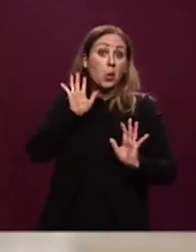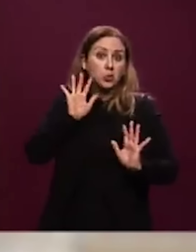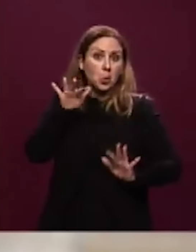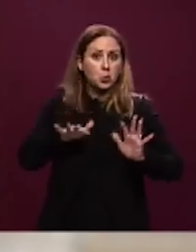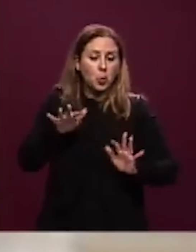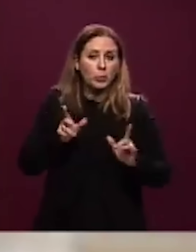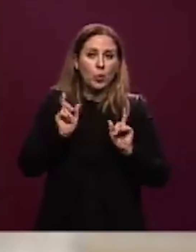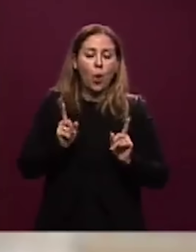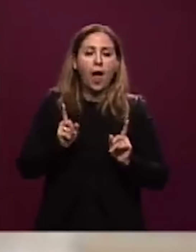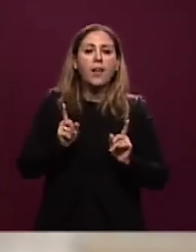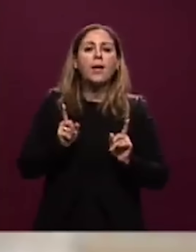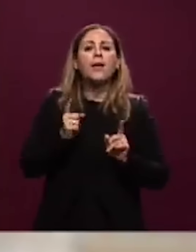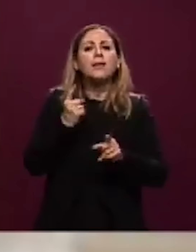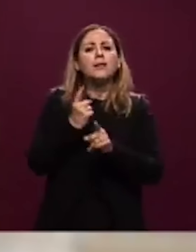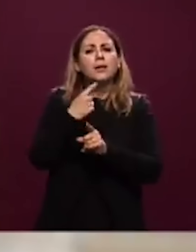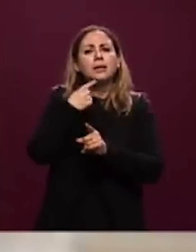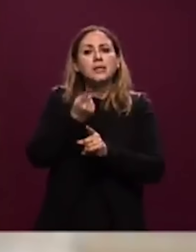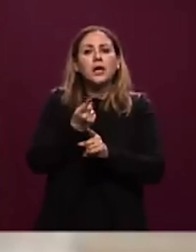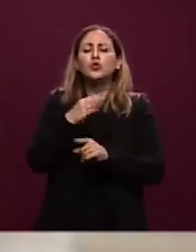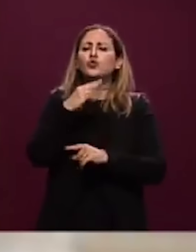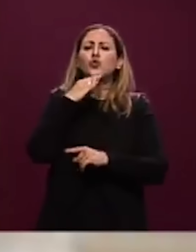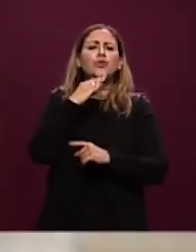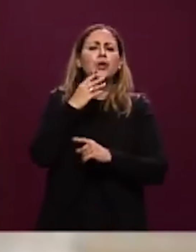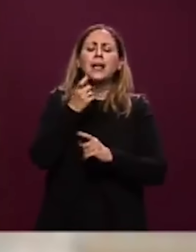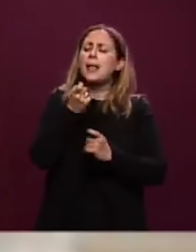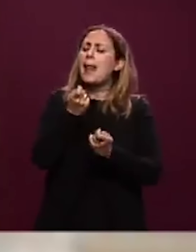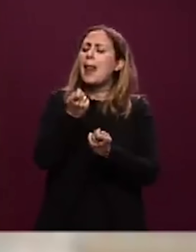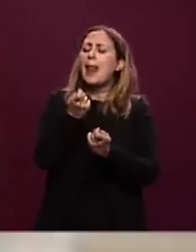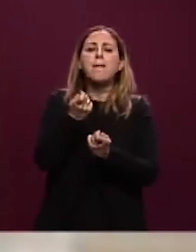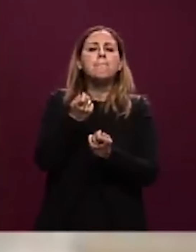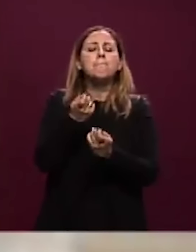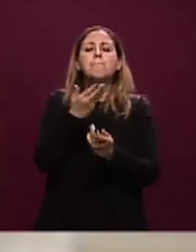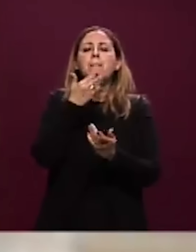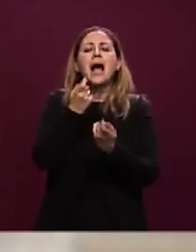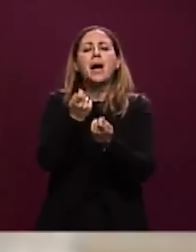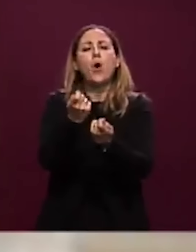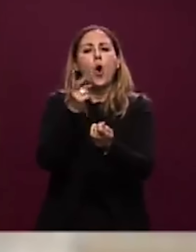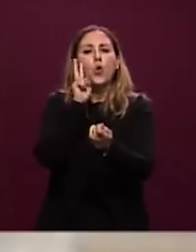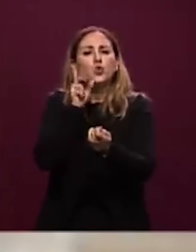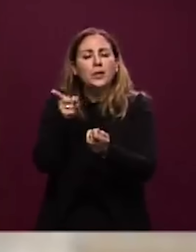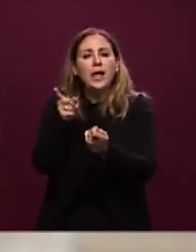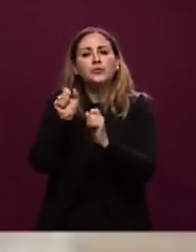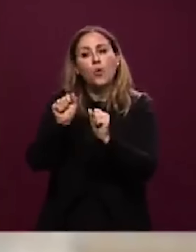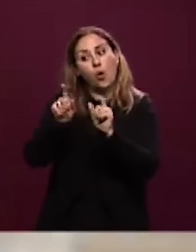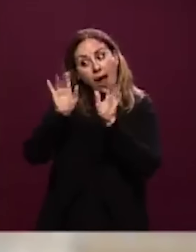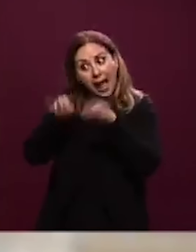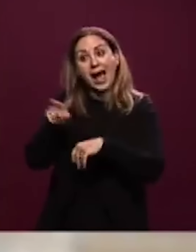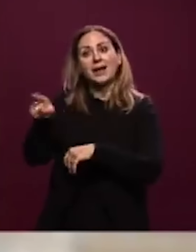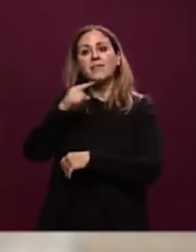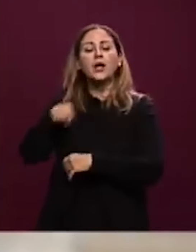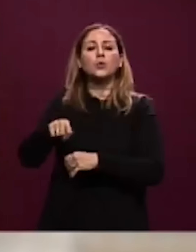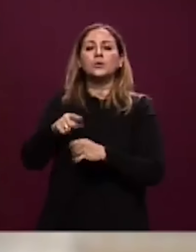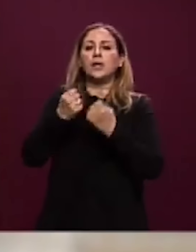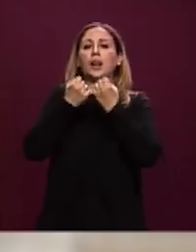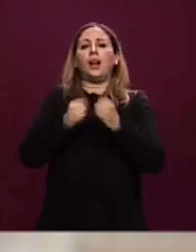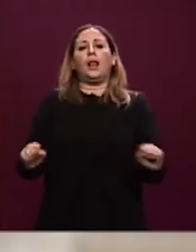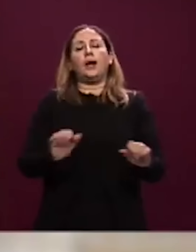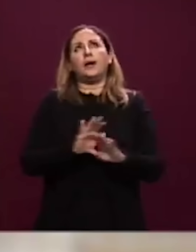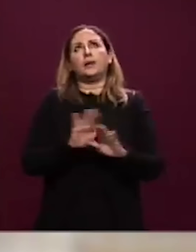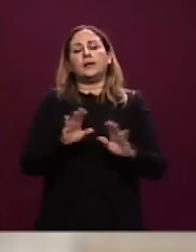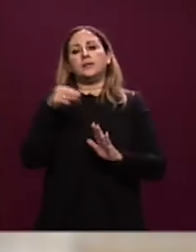sforzo per far capitolare la Russia in Ucraina. Basta un attimo che riprendiamo